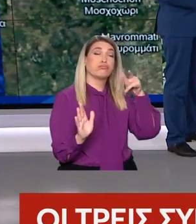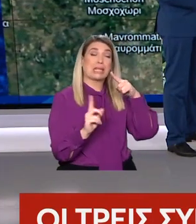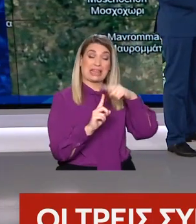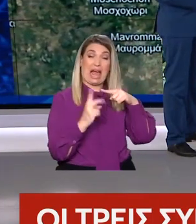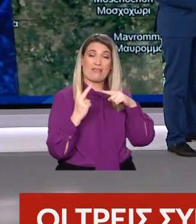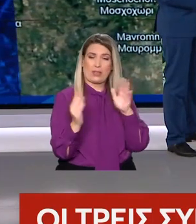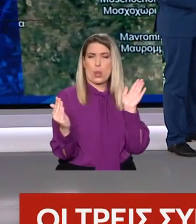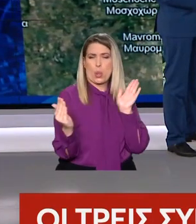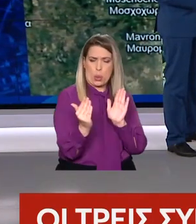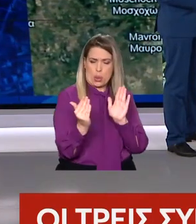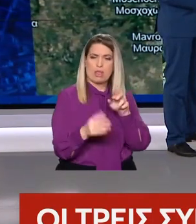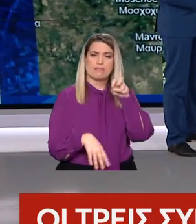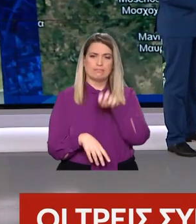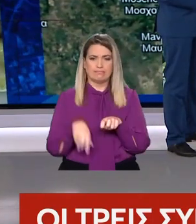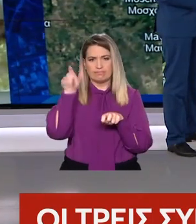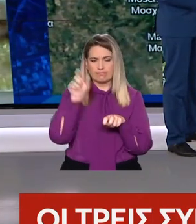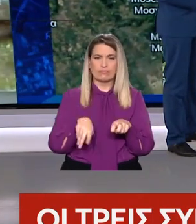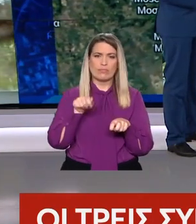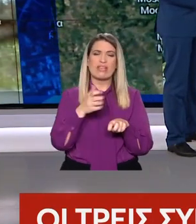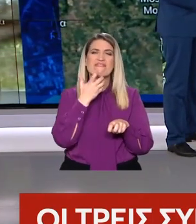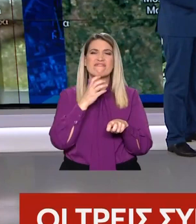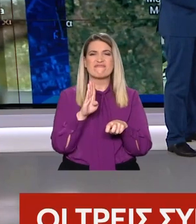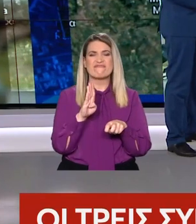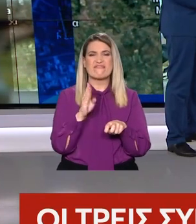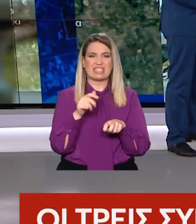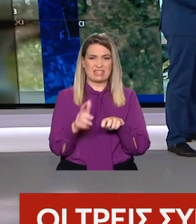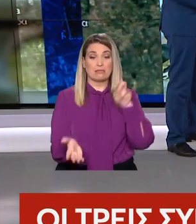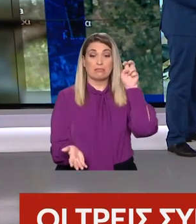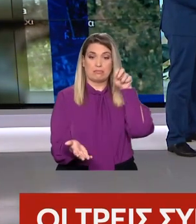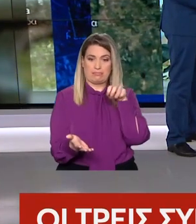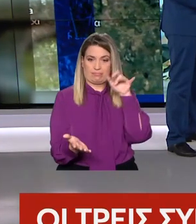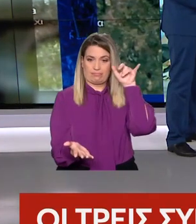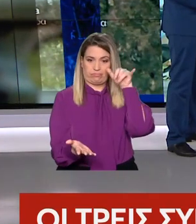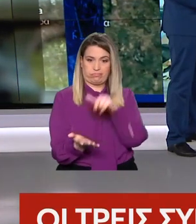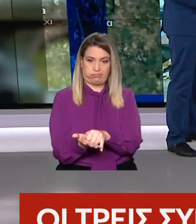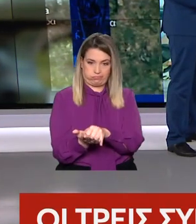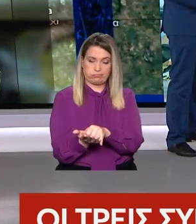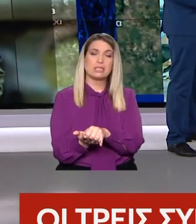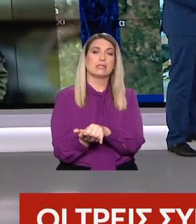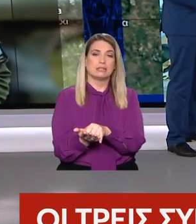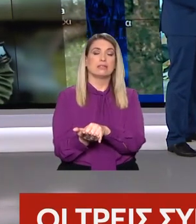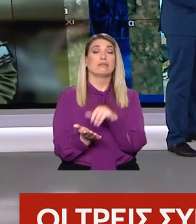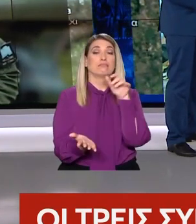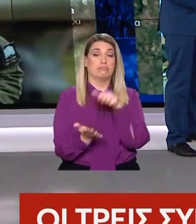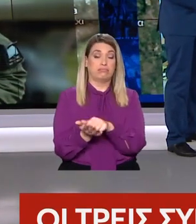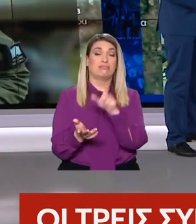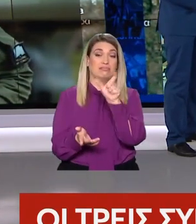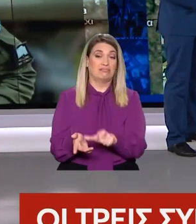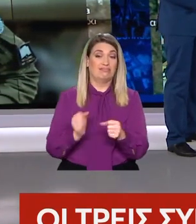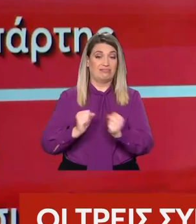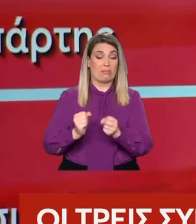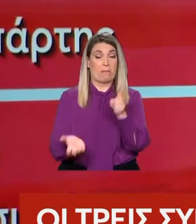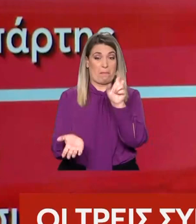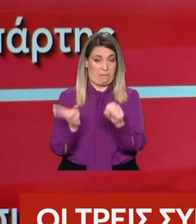νεκρός ο κυβερνήτης επισμηναγός Νικόλαος Βασιλείου. Ευτυχώς σώθηκε ο συγκυβερνήτης του. Είναι παλιά αεροπλάνα, θέλω να δούμε μία ακόμα φορά το χάρτη. Είναι παλιά